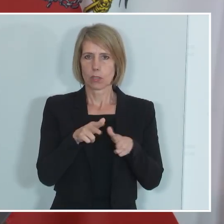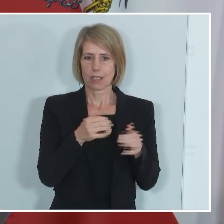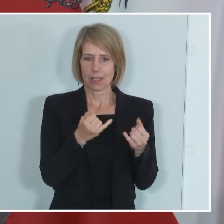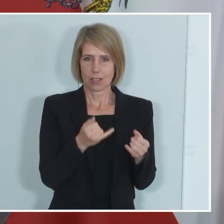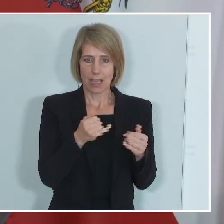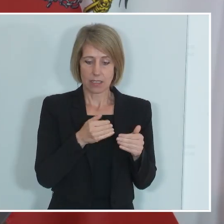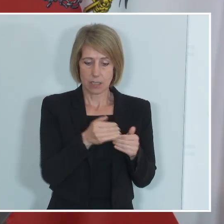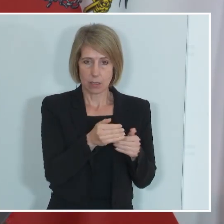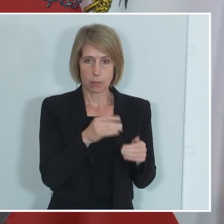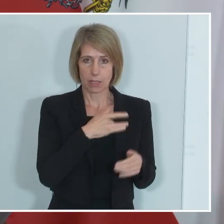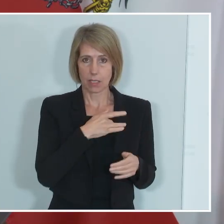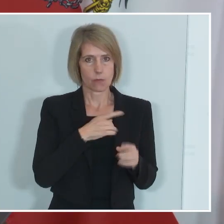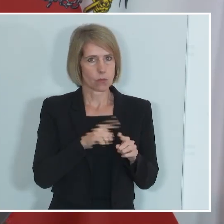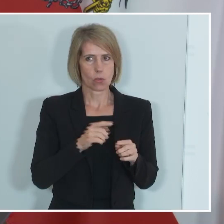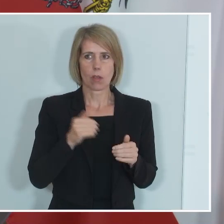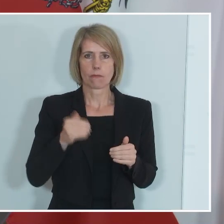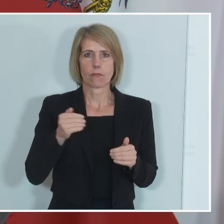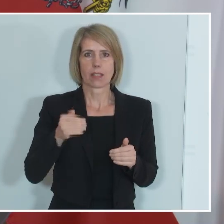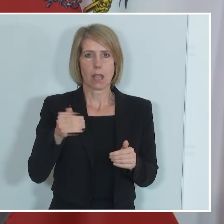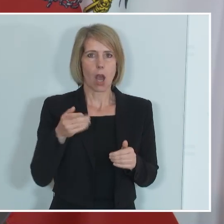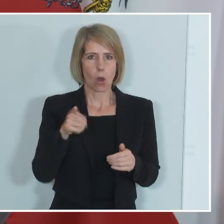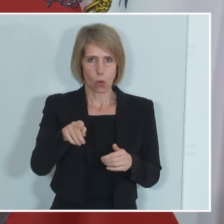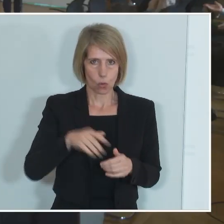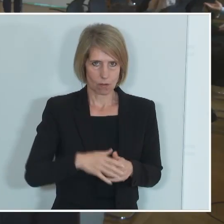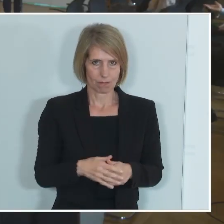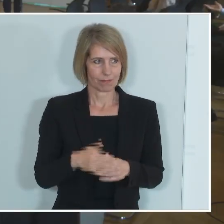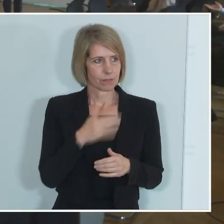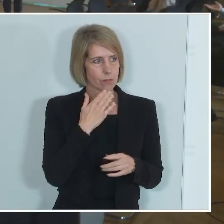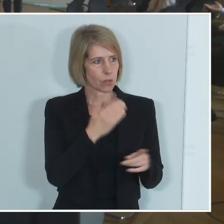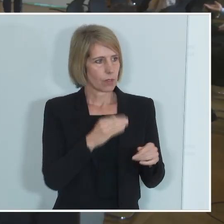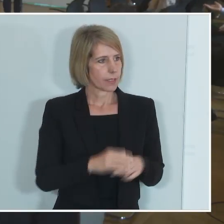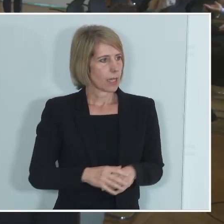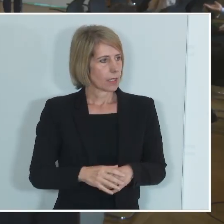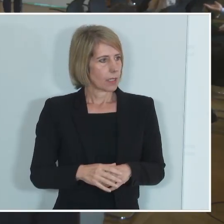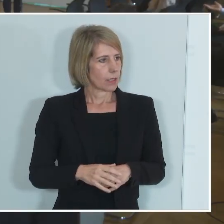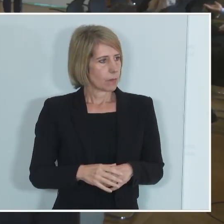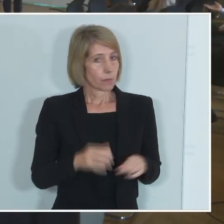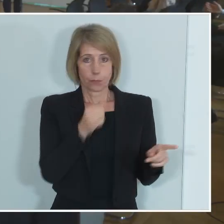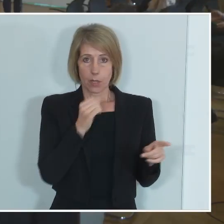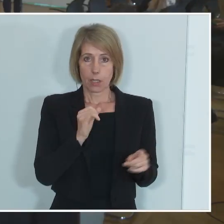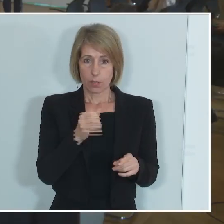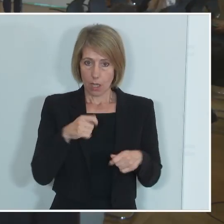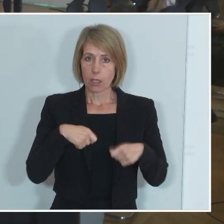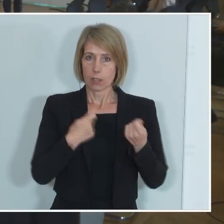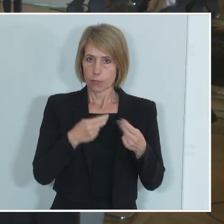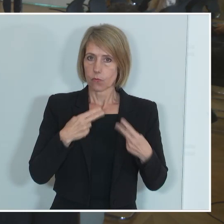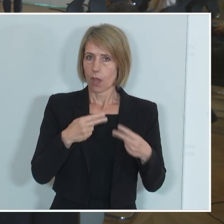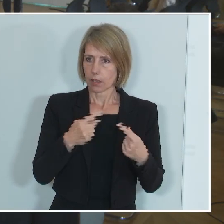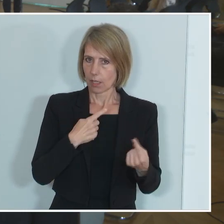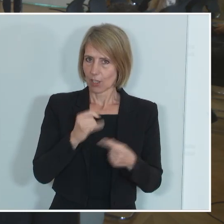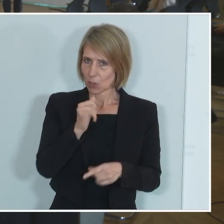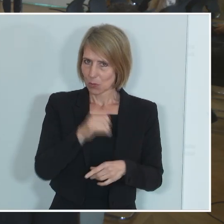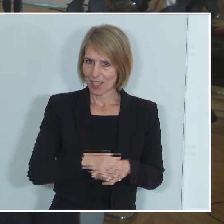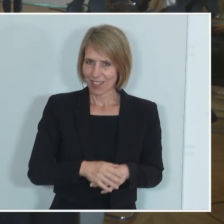im Amt ist, sondern weit darüber hinaus. Vielen Dank. Also es gibt weiter natürlich Gespräche und ich